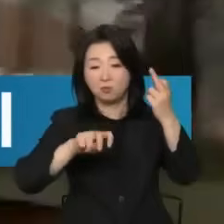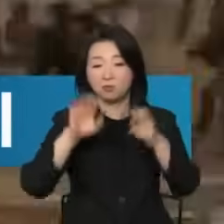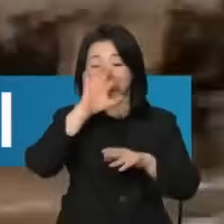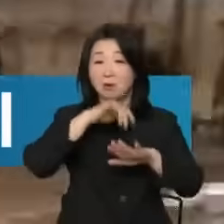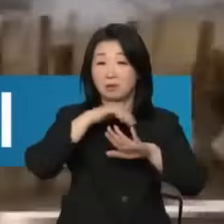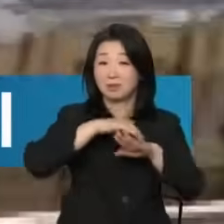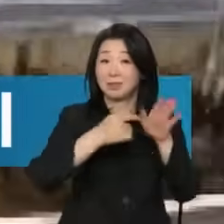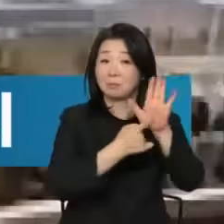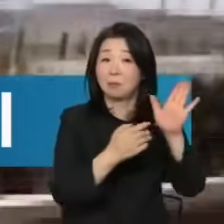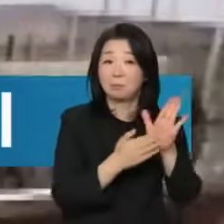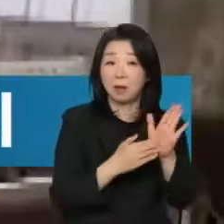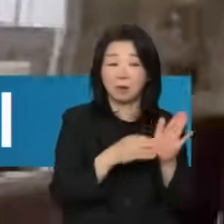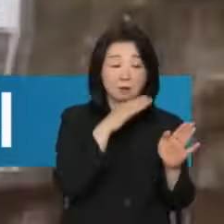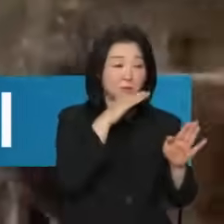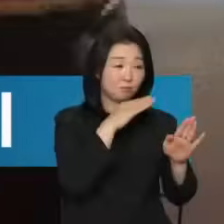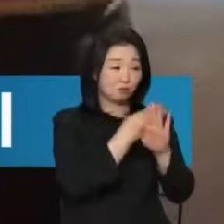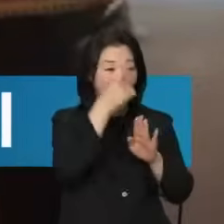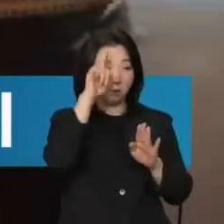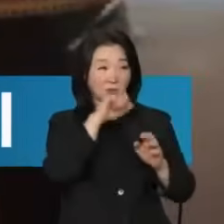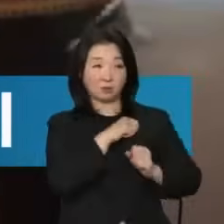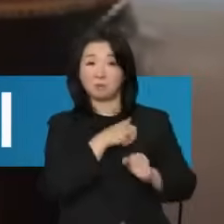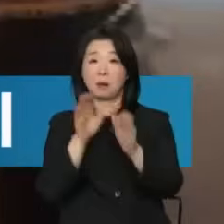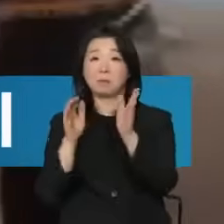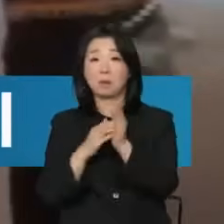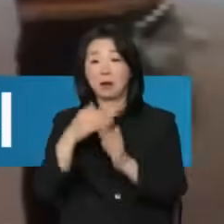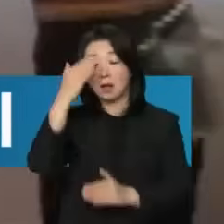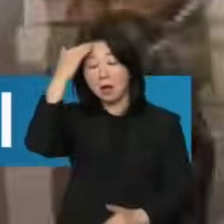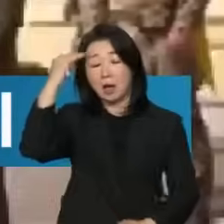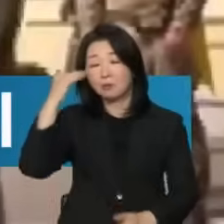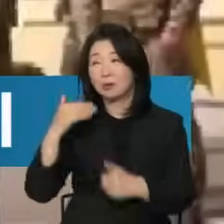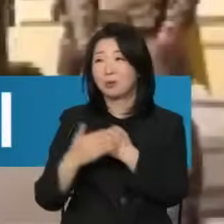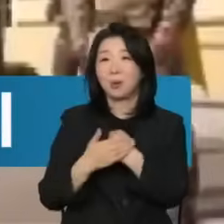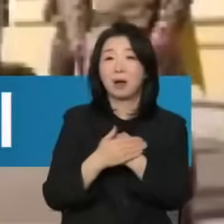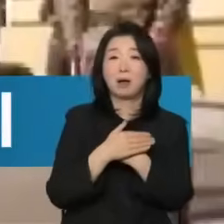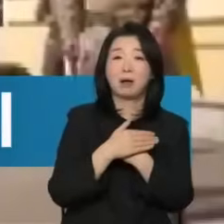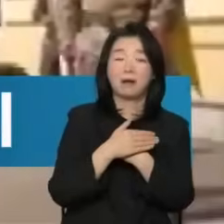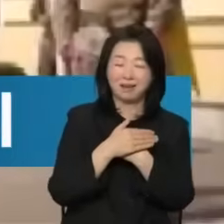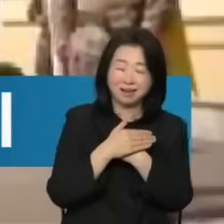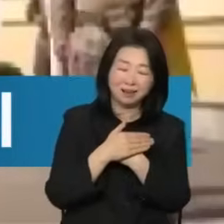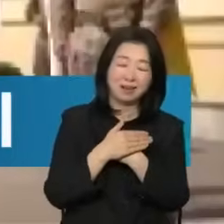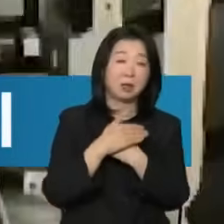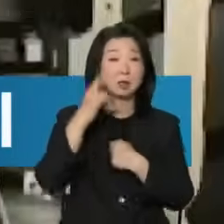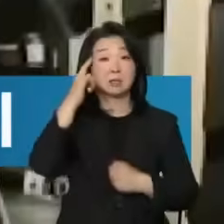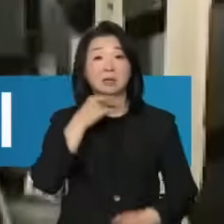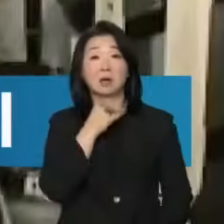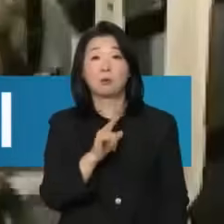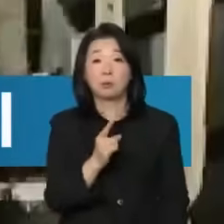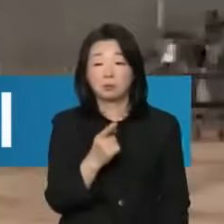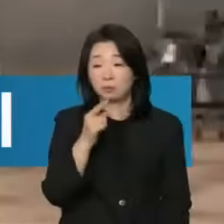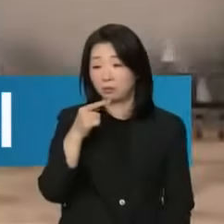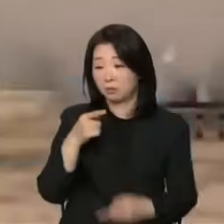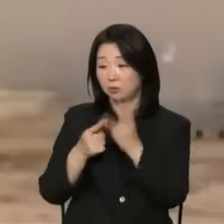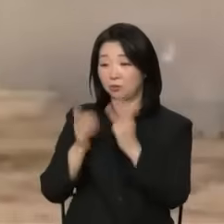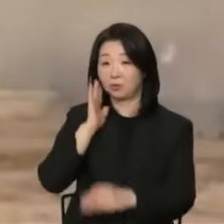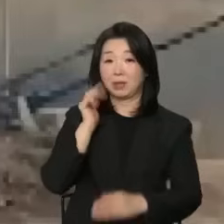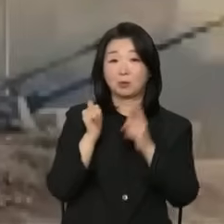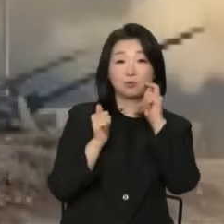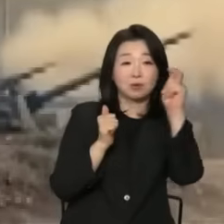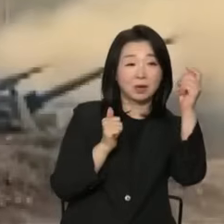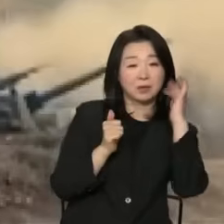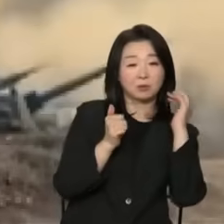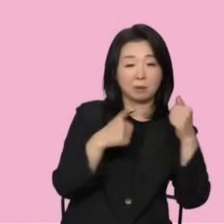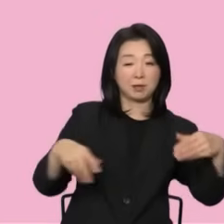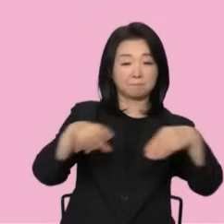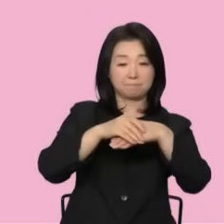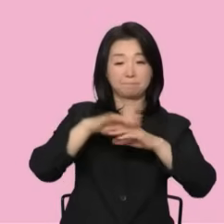이어지고 북한의 러시아 파병 이후 한국이 자신들을 돕는 걸 고려해왔다고 소개하면서 윤석열 대통령과 젤린스키 대통령이 손을